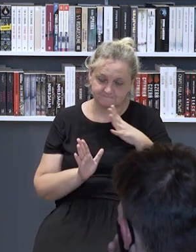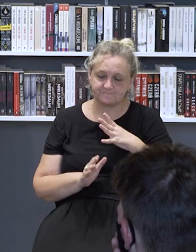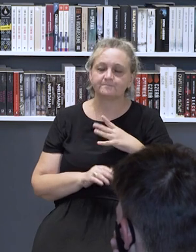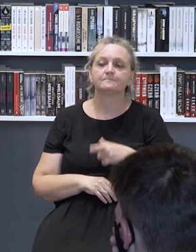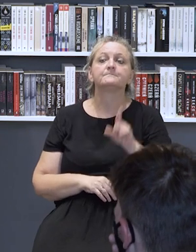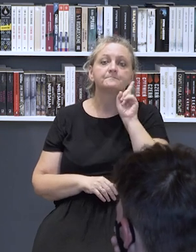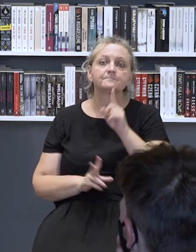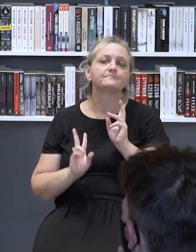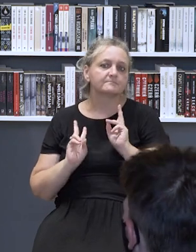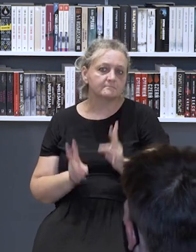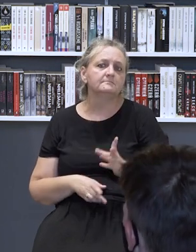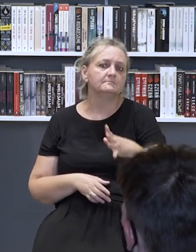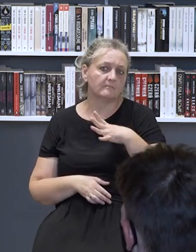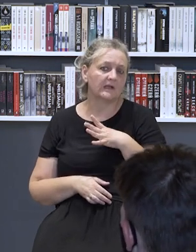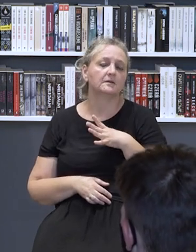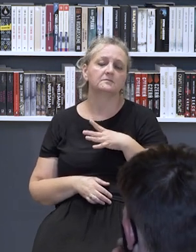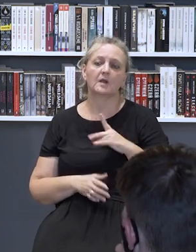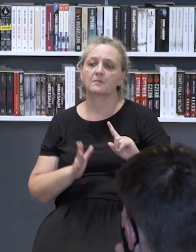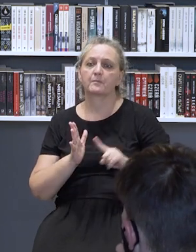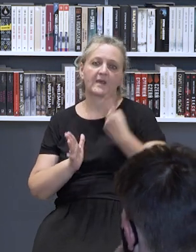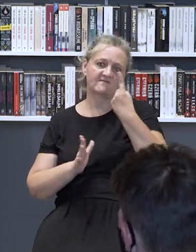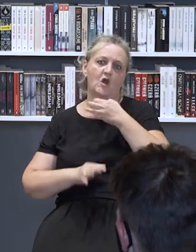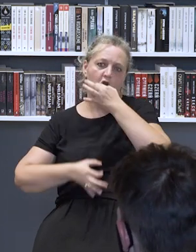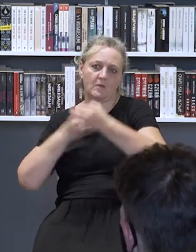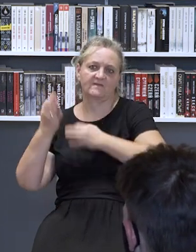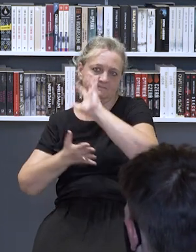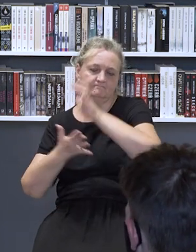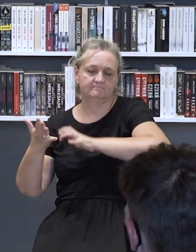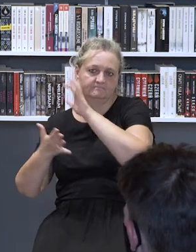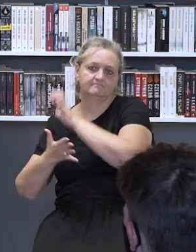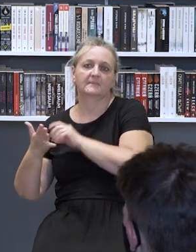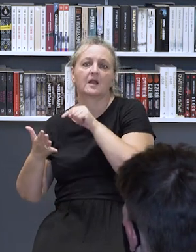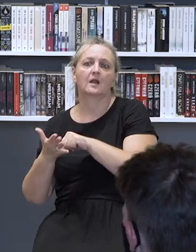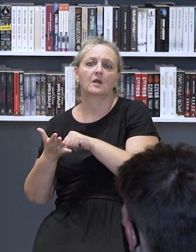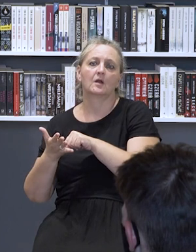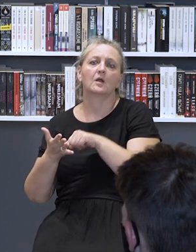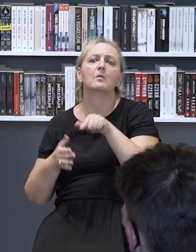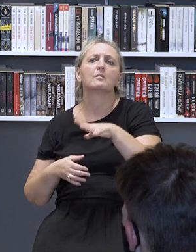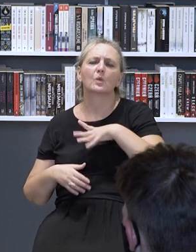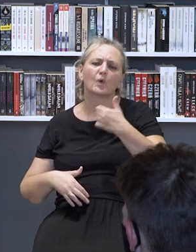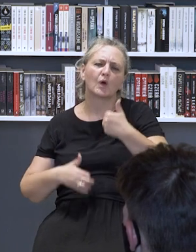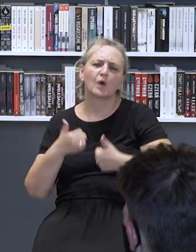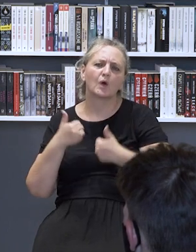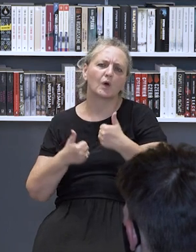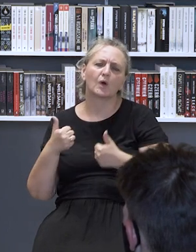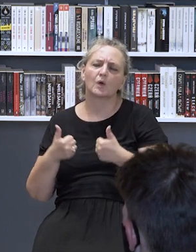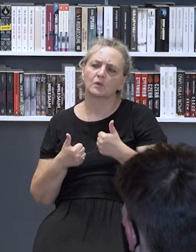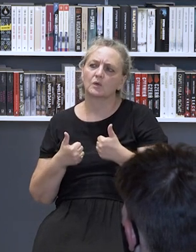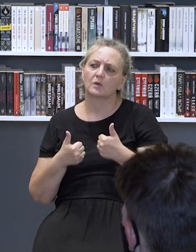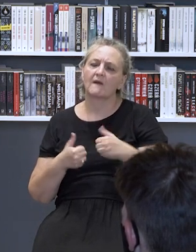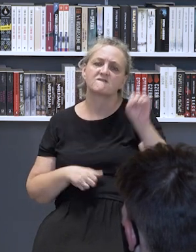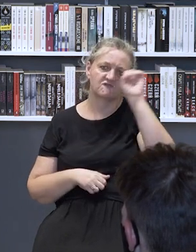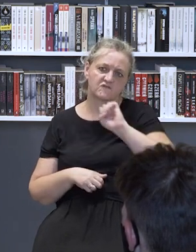No i rzeczywiście było tak, że napisałam pierwsze opowiadanie. Ono było napisane na konkurs